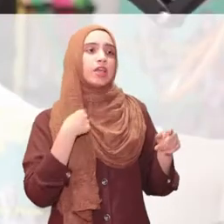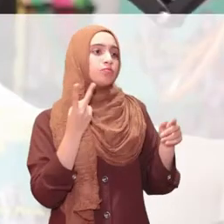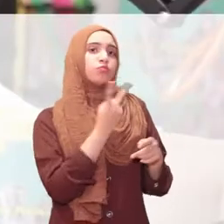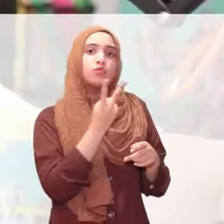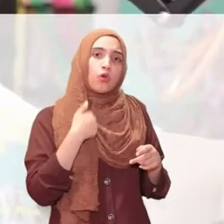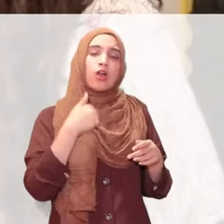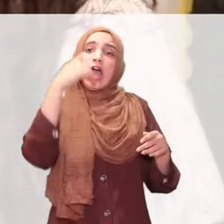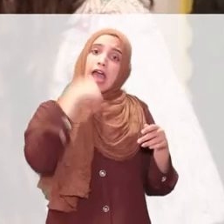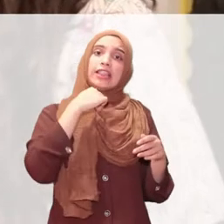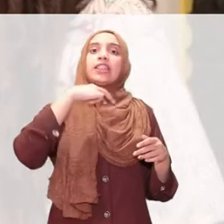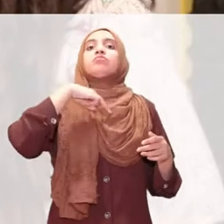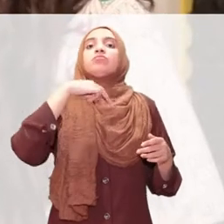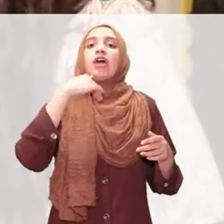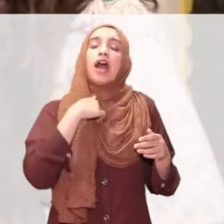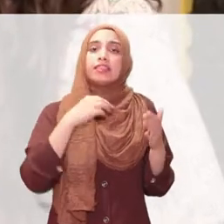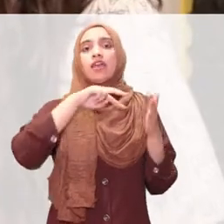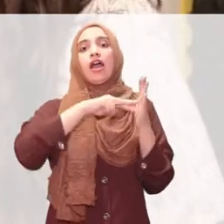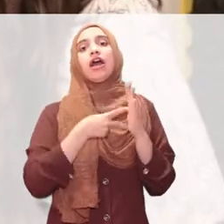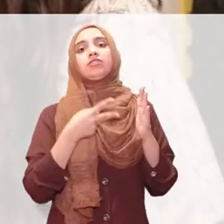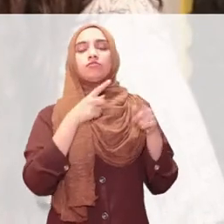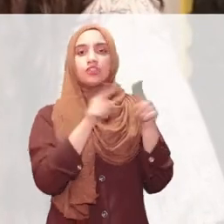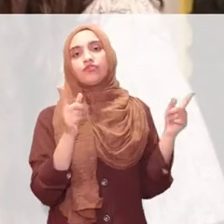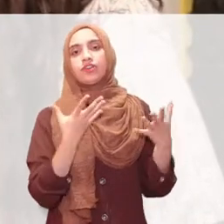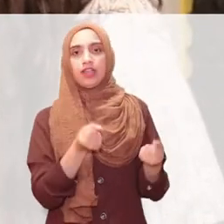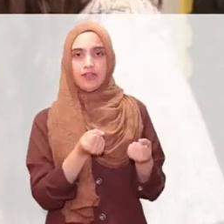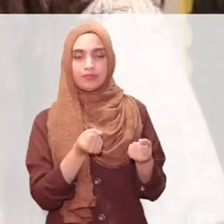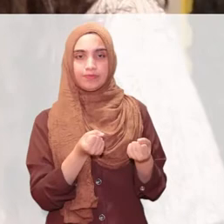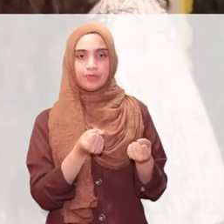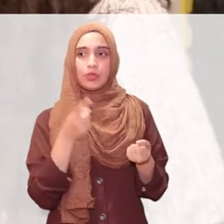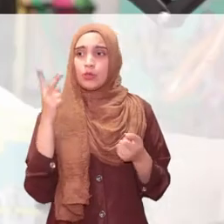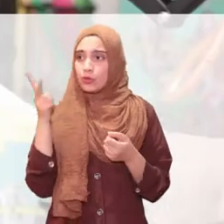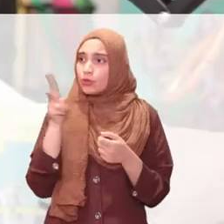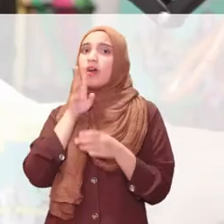रिफ्रेशिंग इन उपायों सिंह